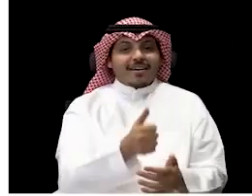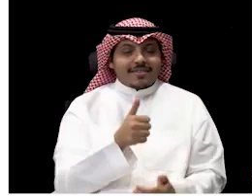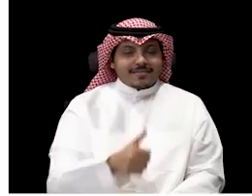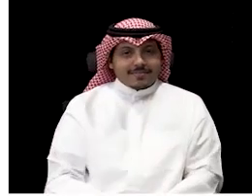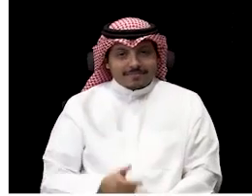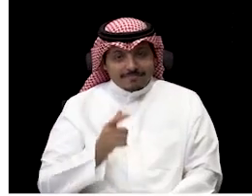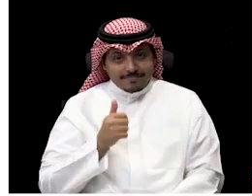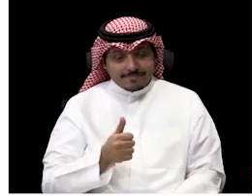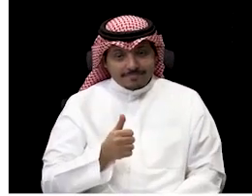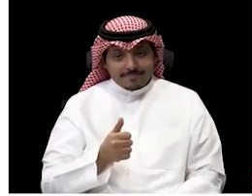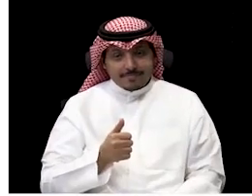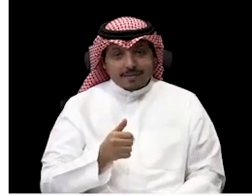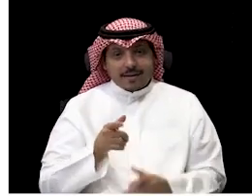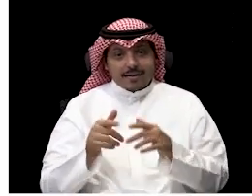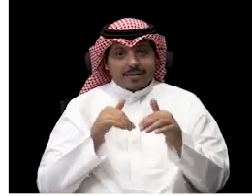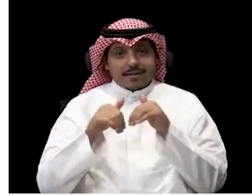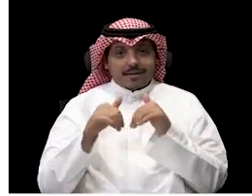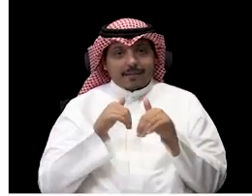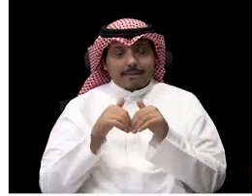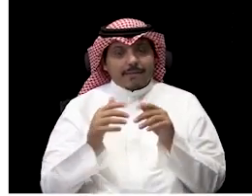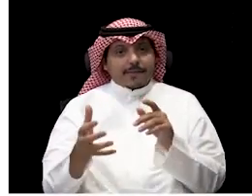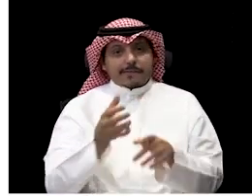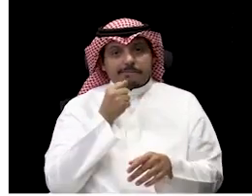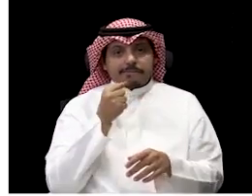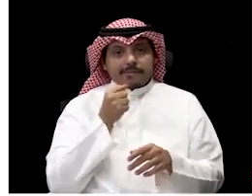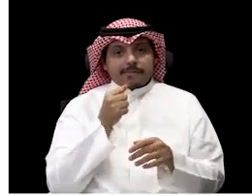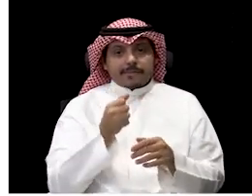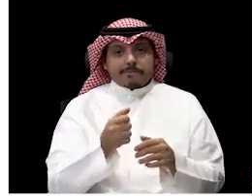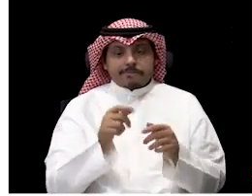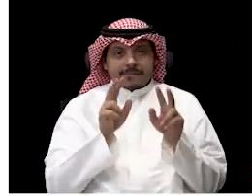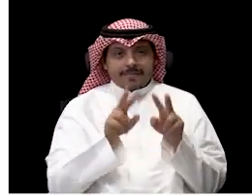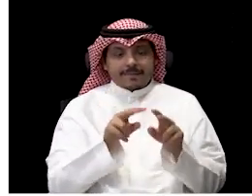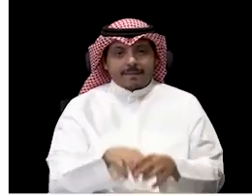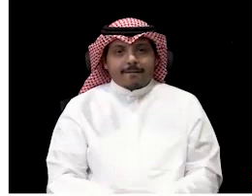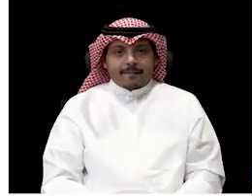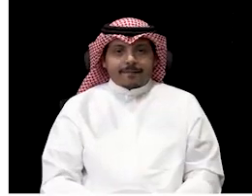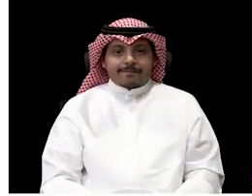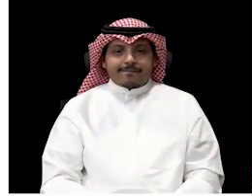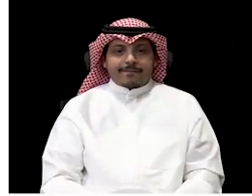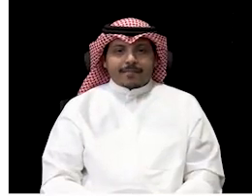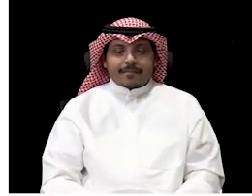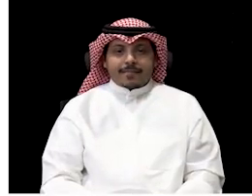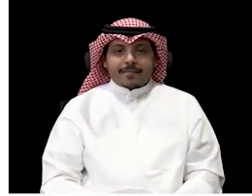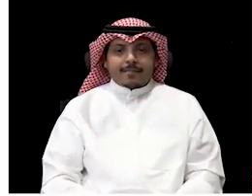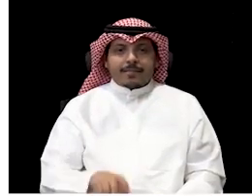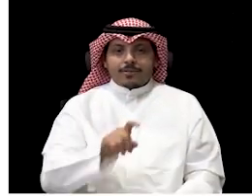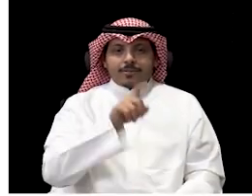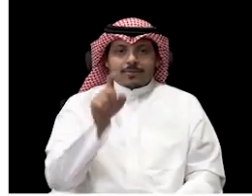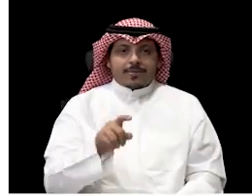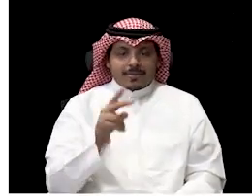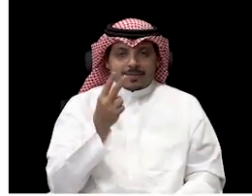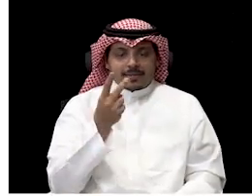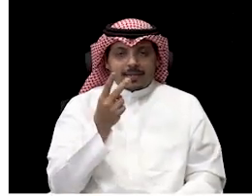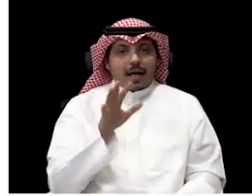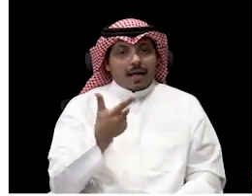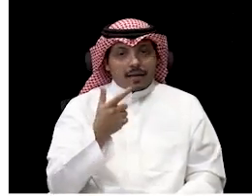إذن هذه بالنسبة إلى العوامل التي تساعد على تحقيق الإنجاز الذاتي. نشاط 2، هل يمكن أن أصف نفسي